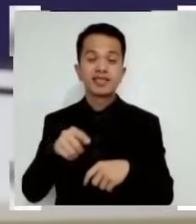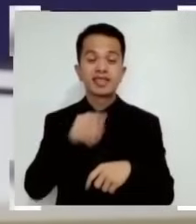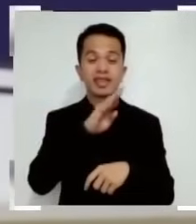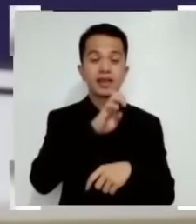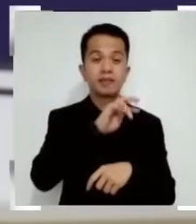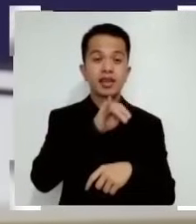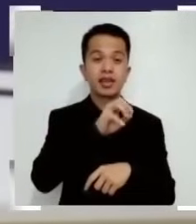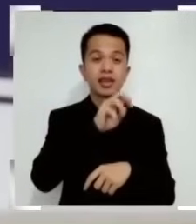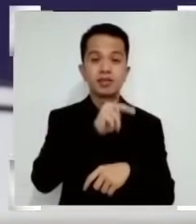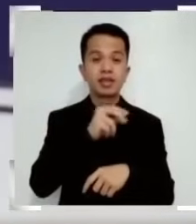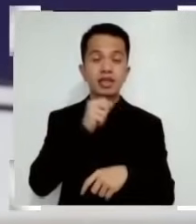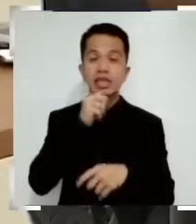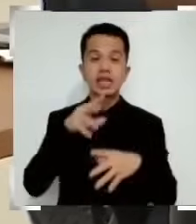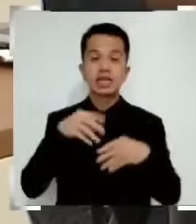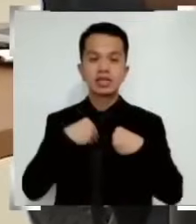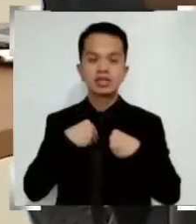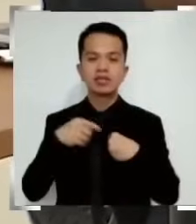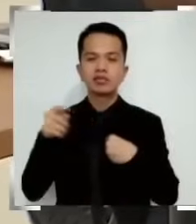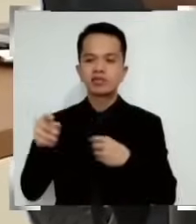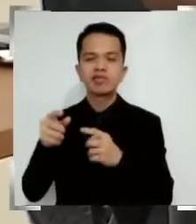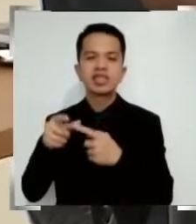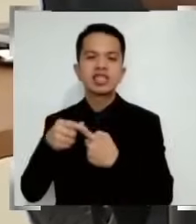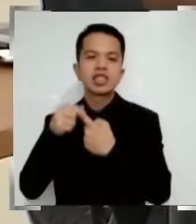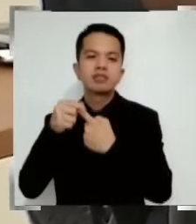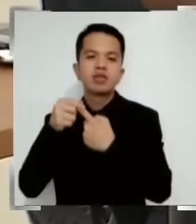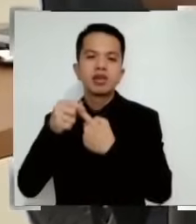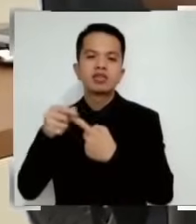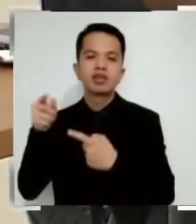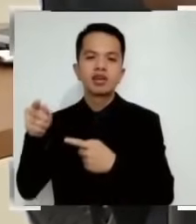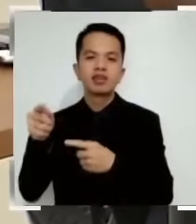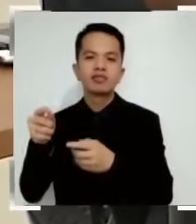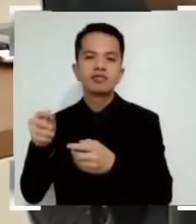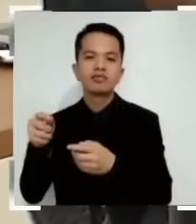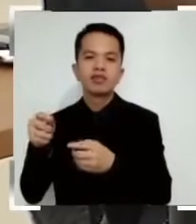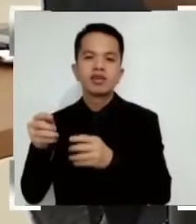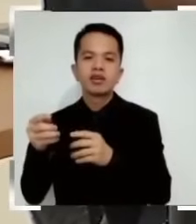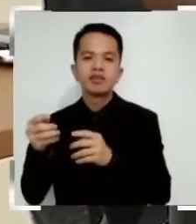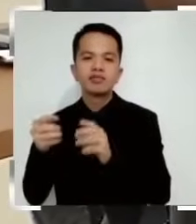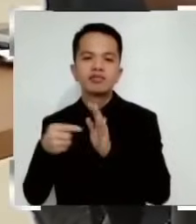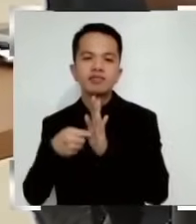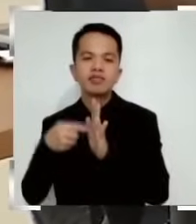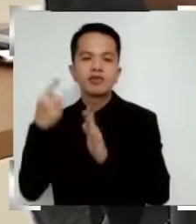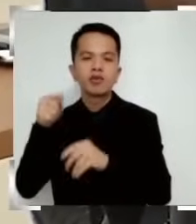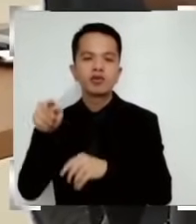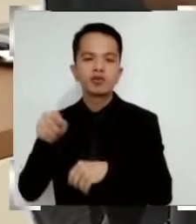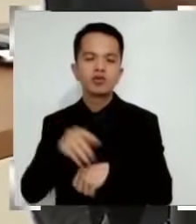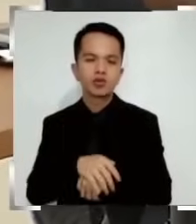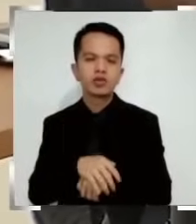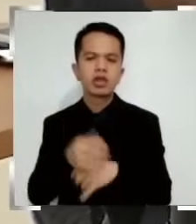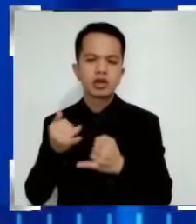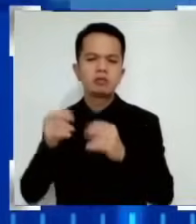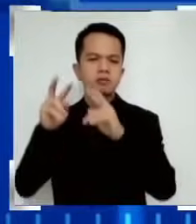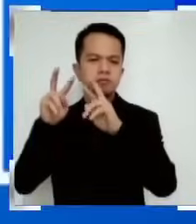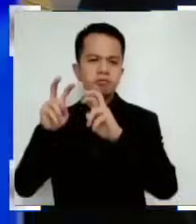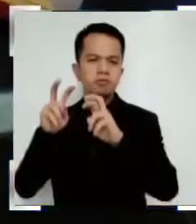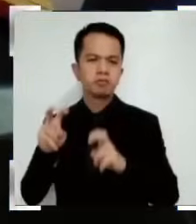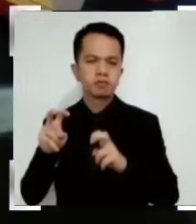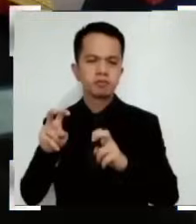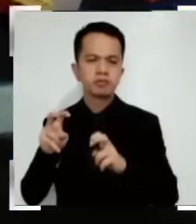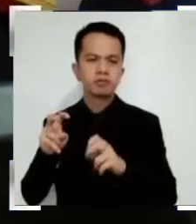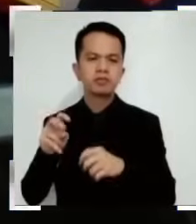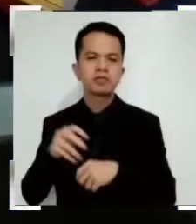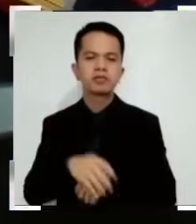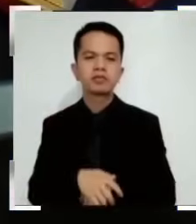tila special treatment dito. Pinapaimbestigahan niya na ito sa Directorate for Investigation and Detective Management. Kung